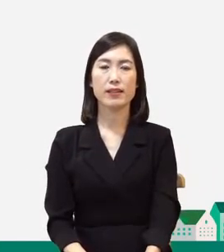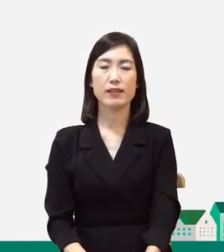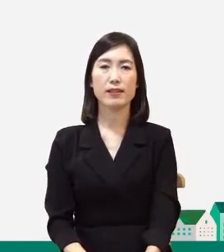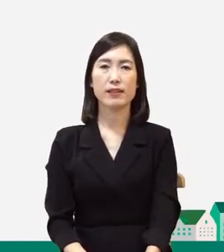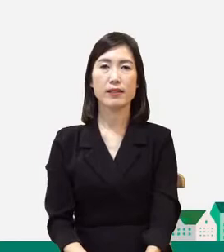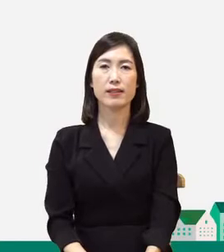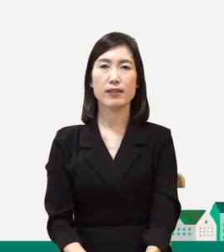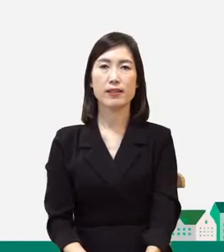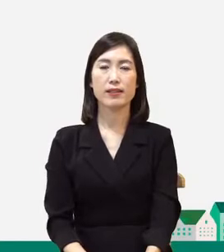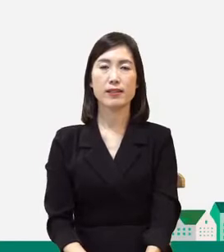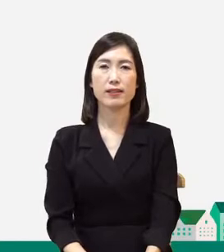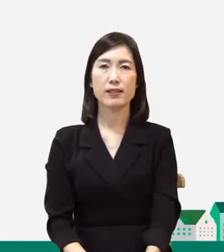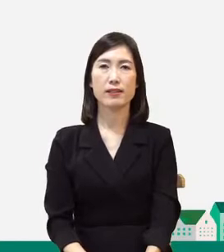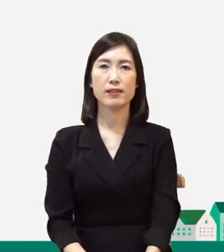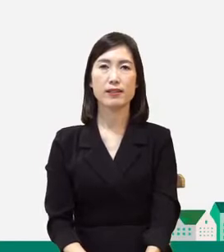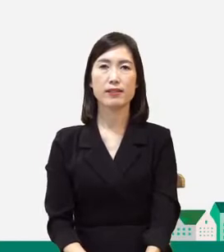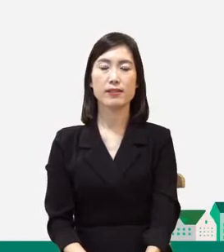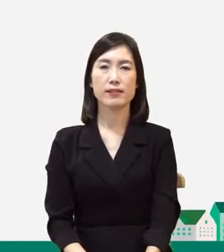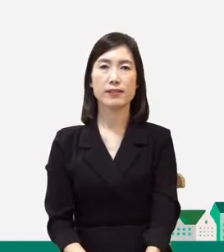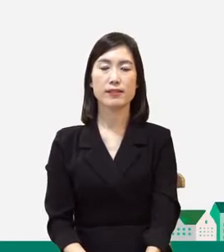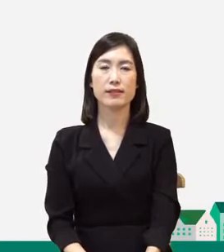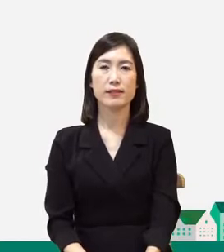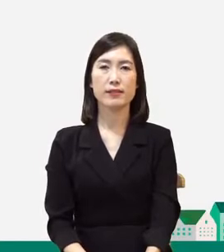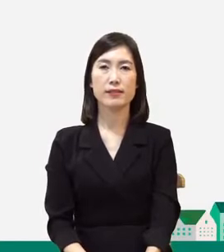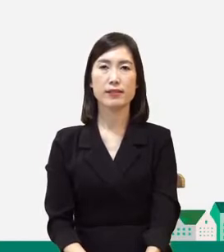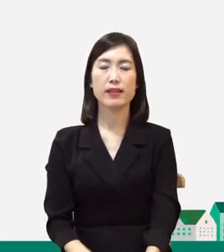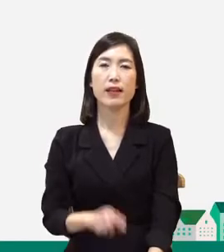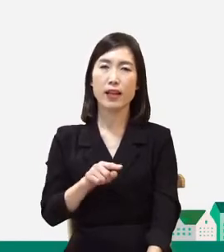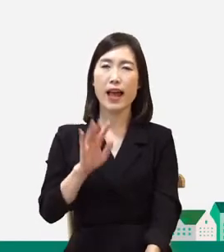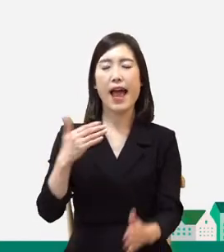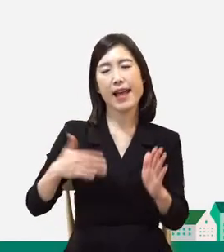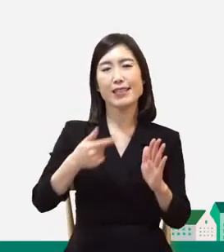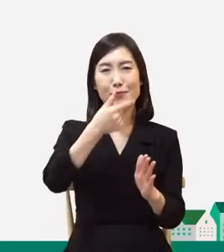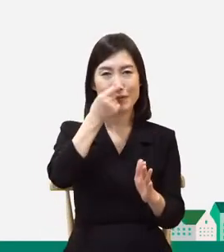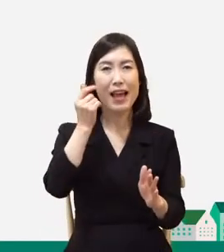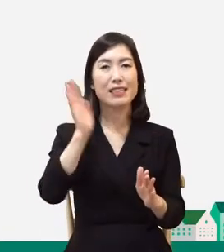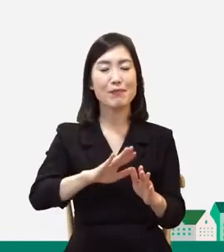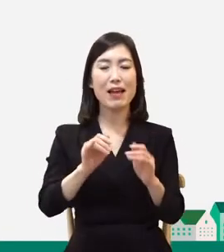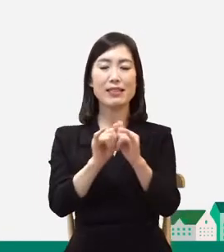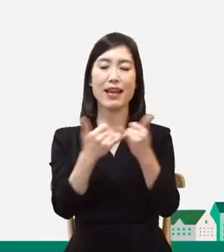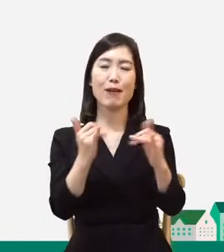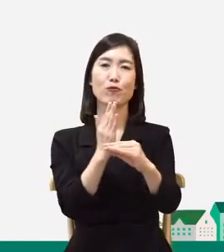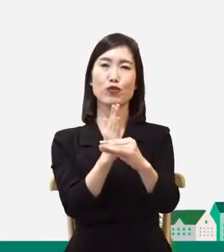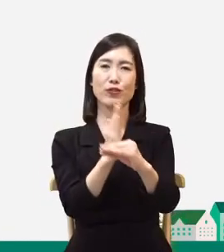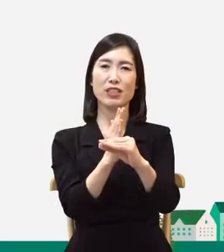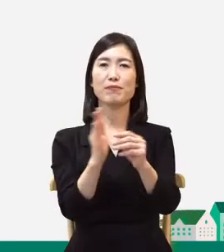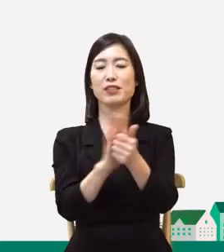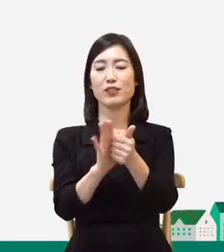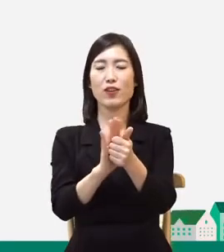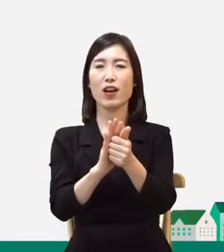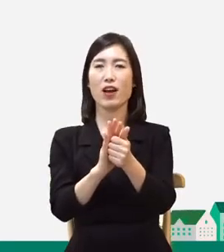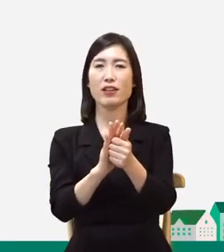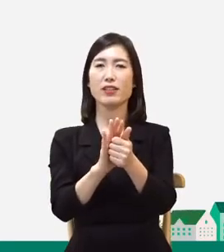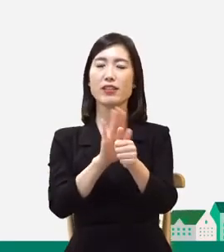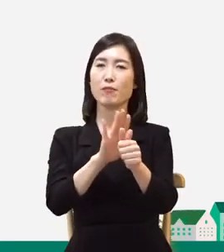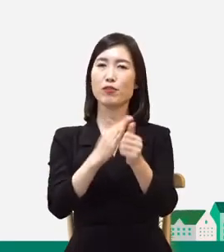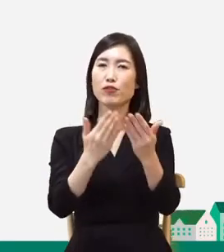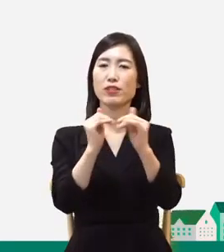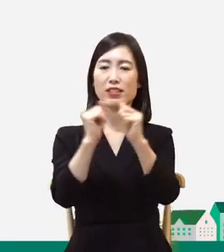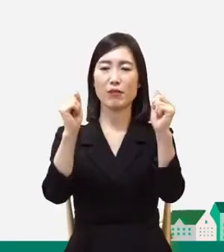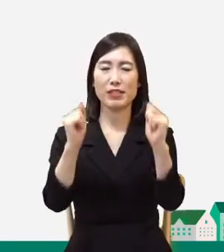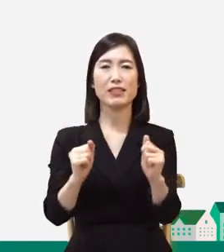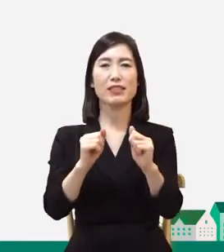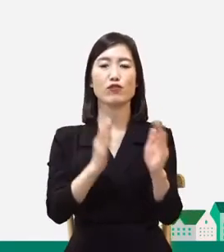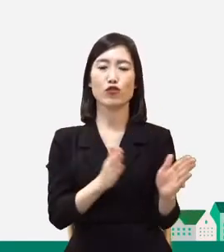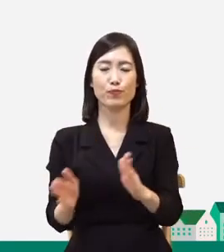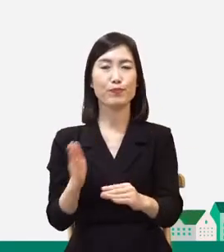넘겨주시겠어요? 아직은 미비하지만 저희가 사람 중심 시스템에 의한 서비스 제공 절차를 마련하여 서비스를 진행하고